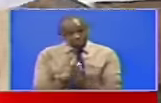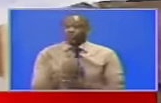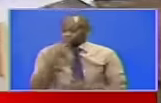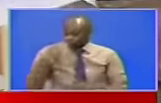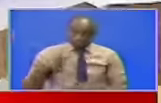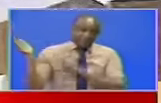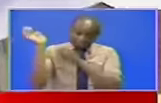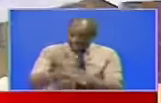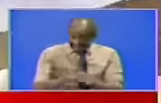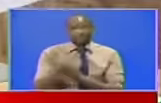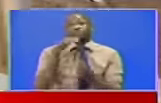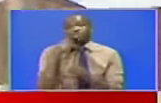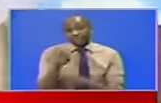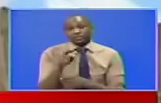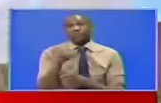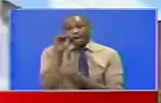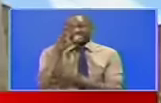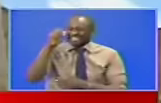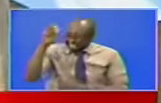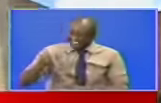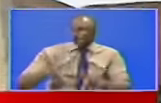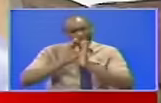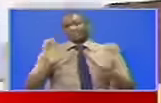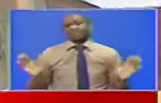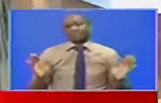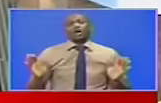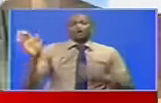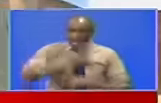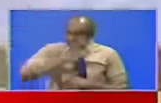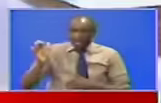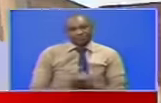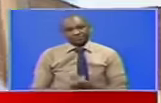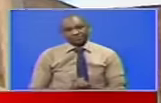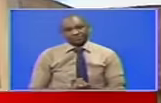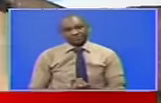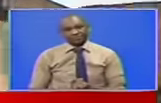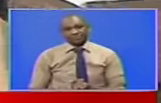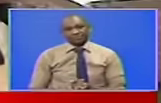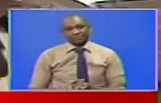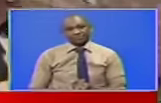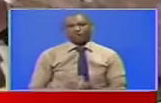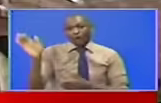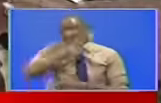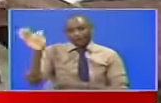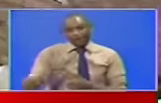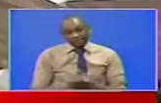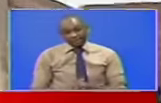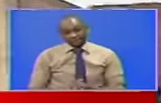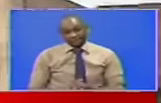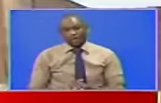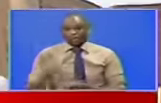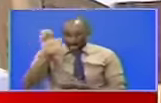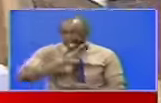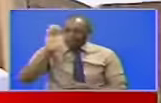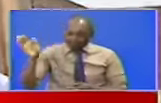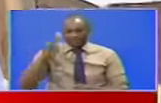mimi nimerudi kuambia njia ni NASA. Wiper. Sema NASA. Wiper. NASA.